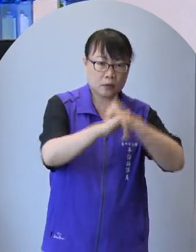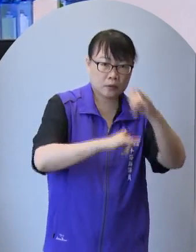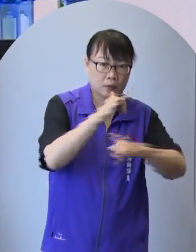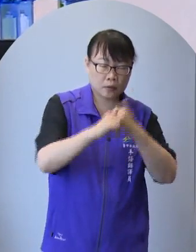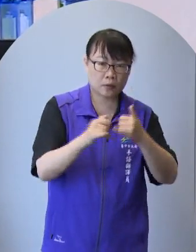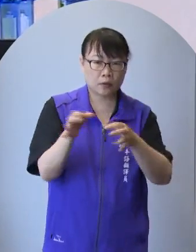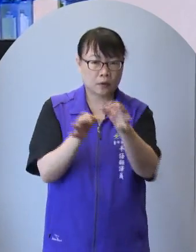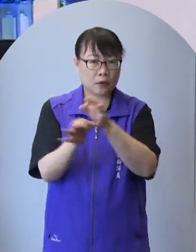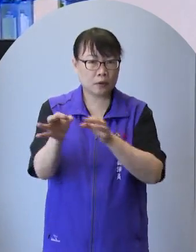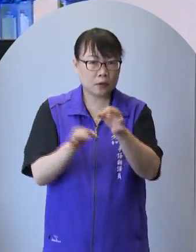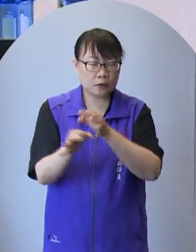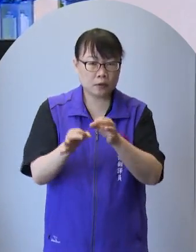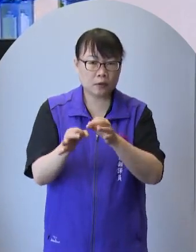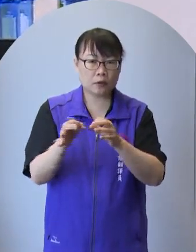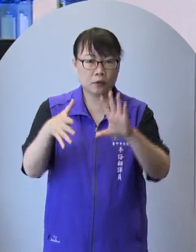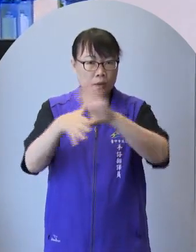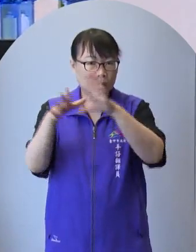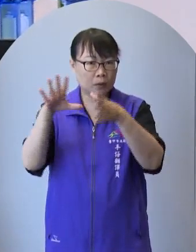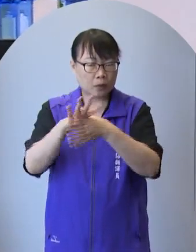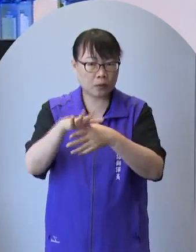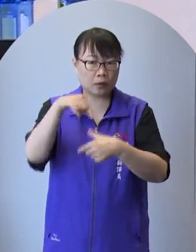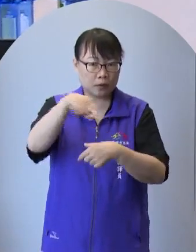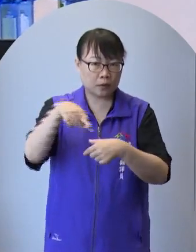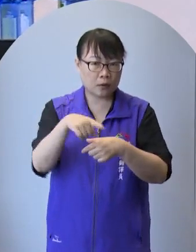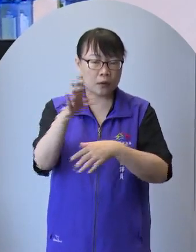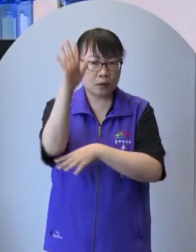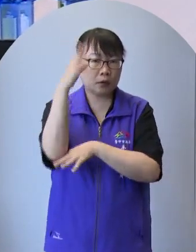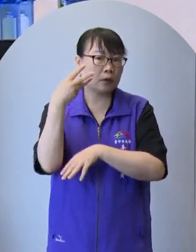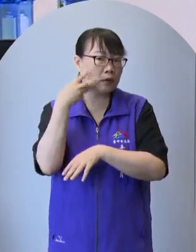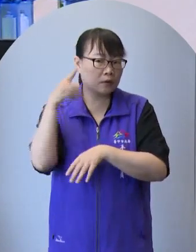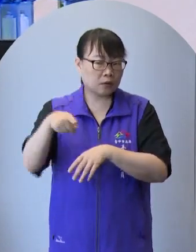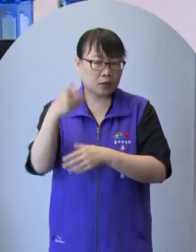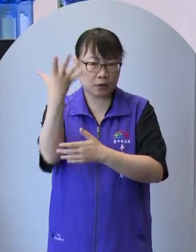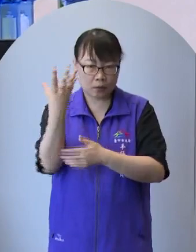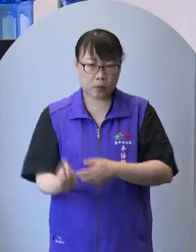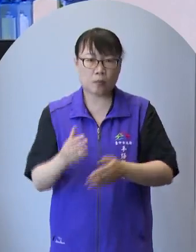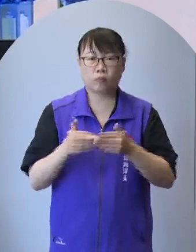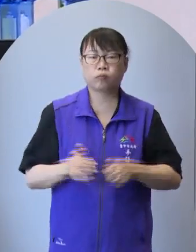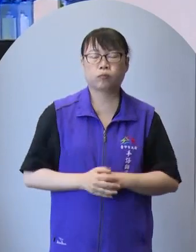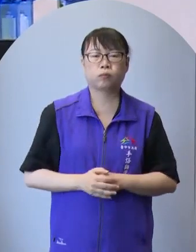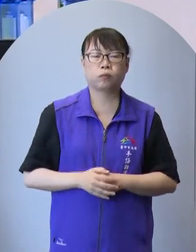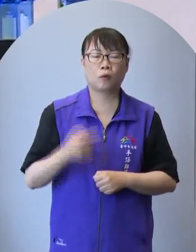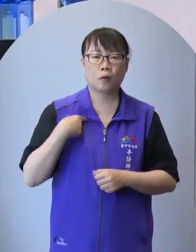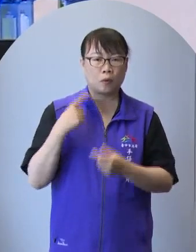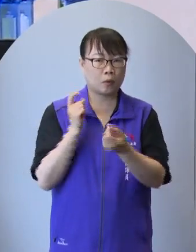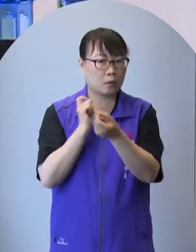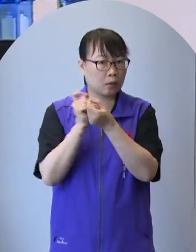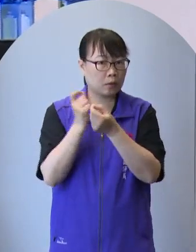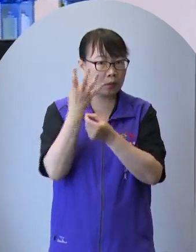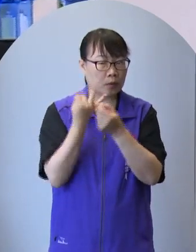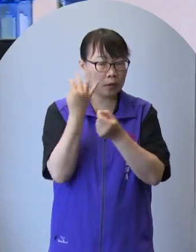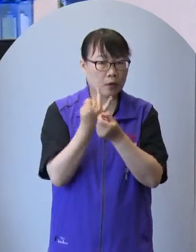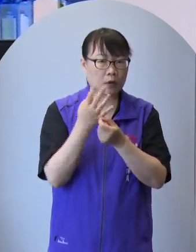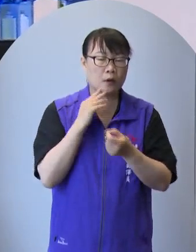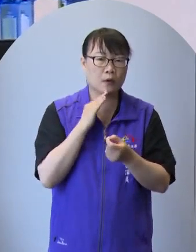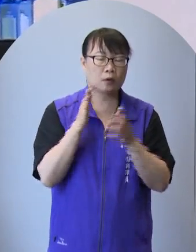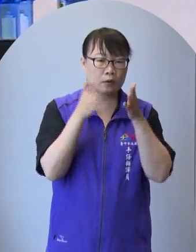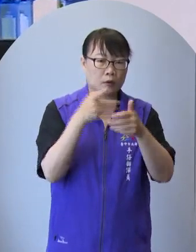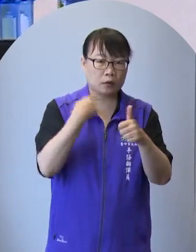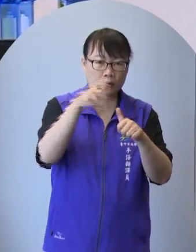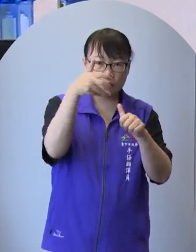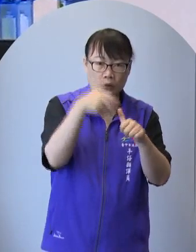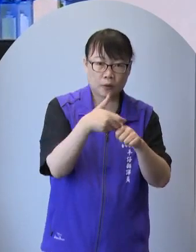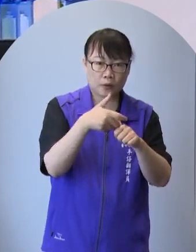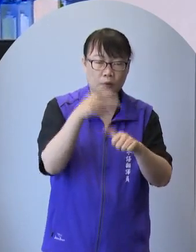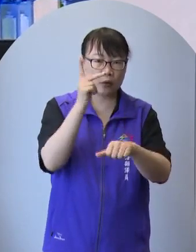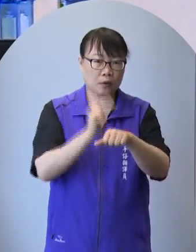经济、重文化、少政治哈，所以我们这几年以来，我们的教育、科学、文化支